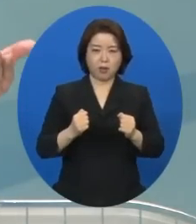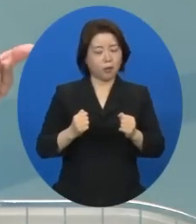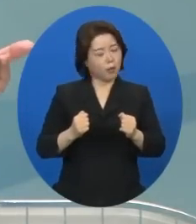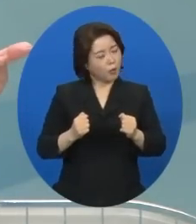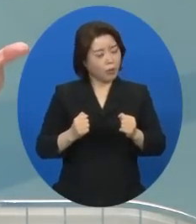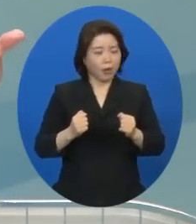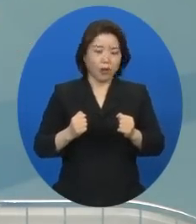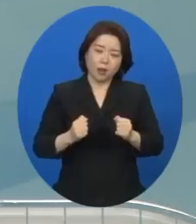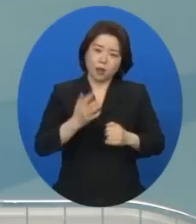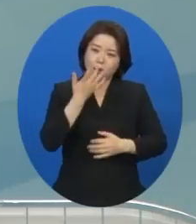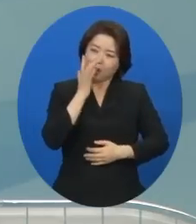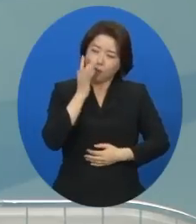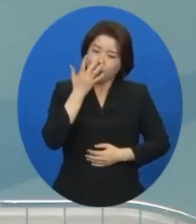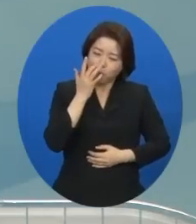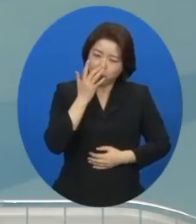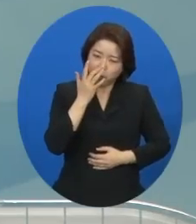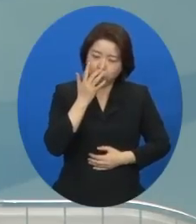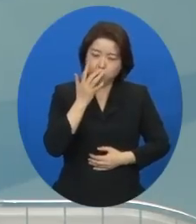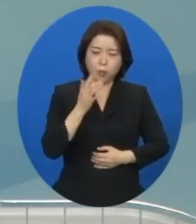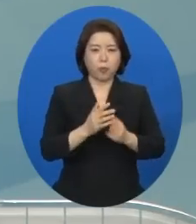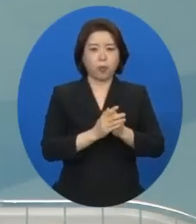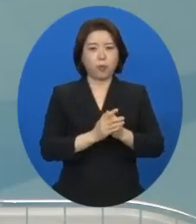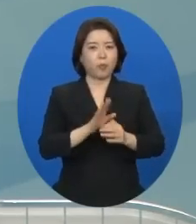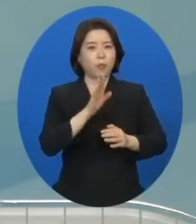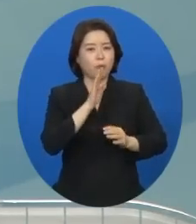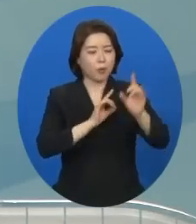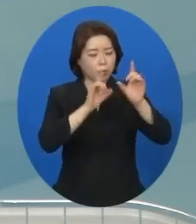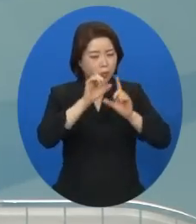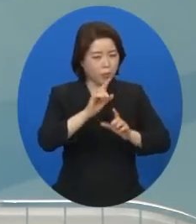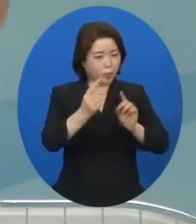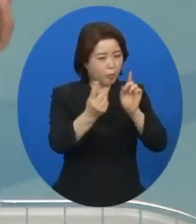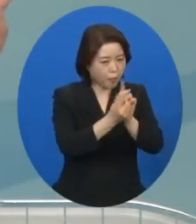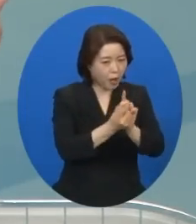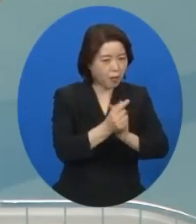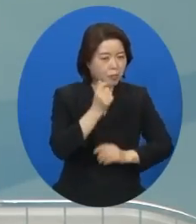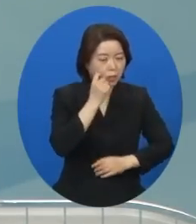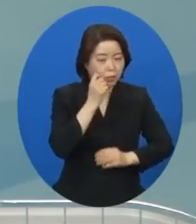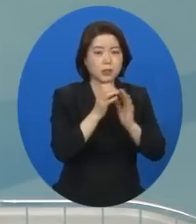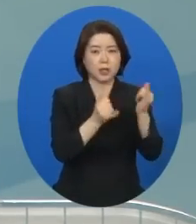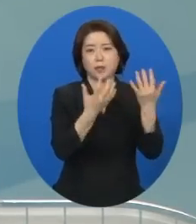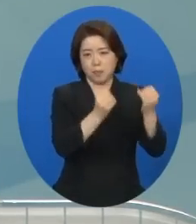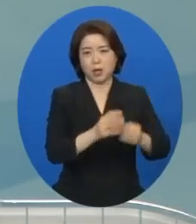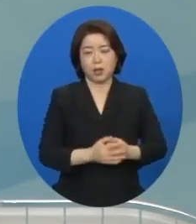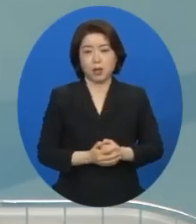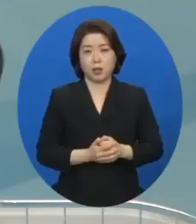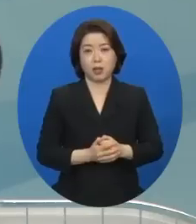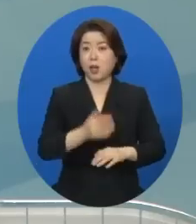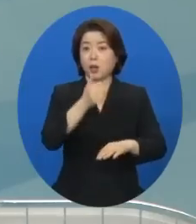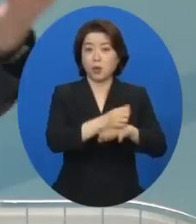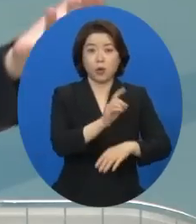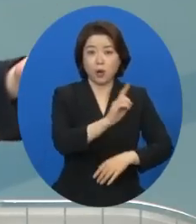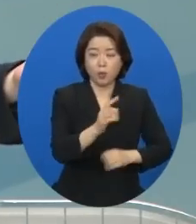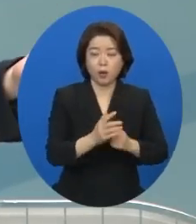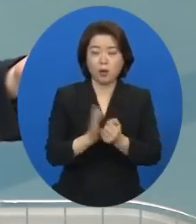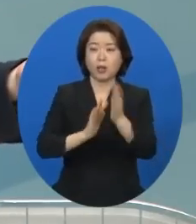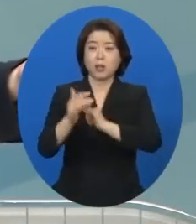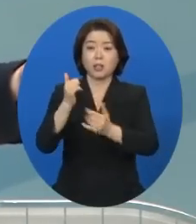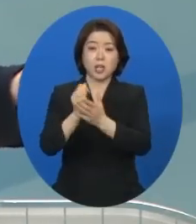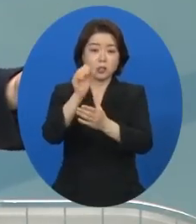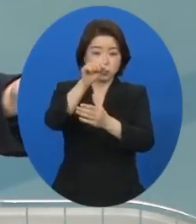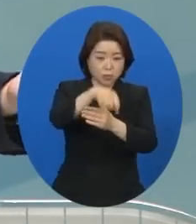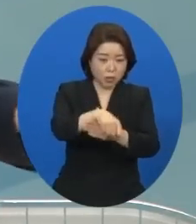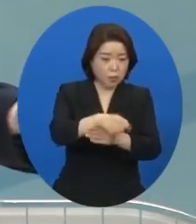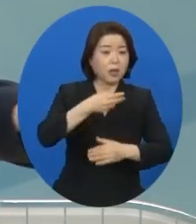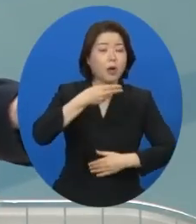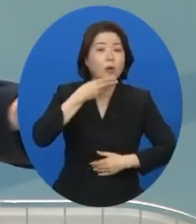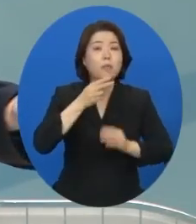도무지 현실이 아닌 그리스도인들이 많다는 겁니다. 결과가 뭐죠? 예수님의 열매가 전혀 맺어지지